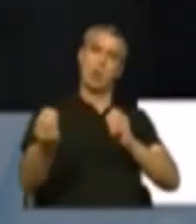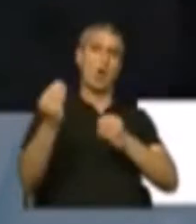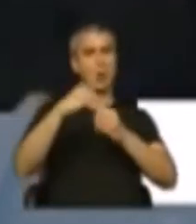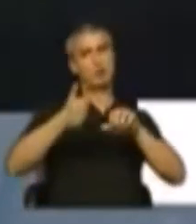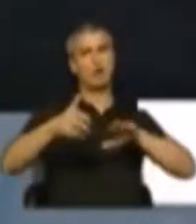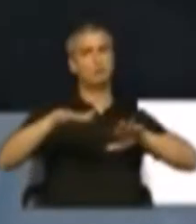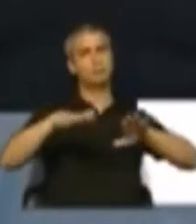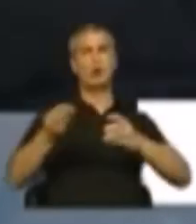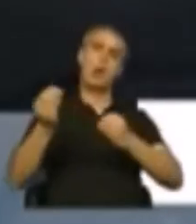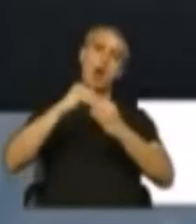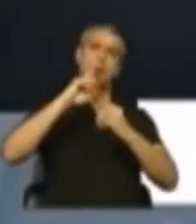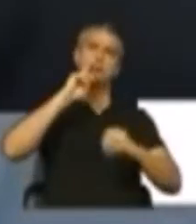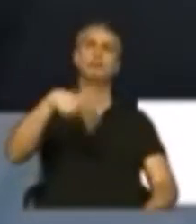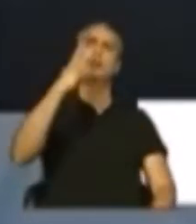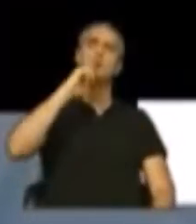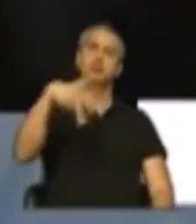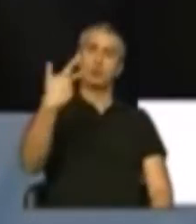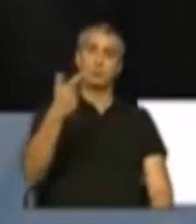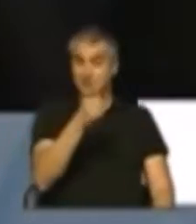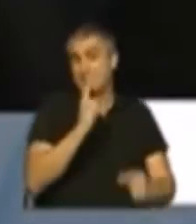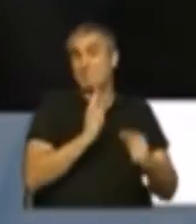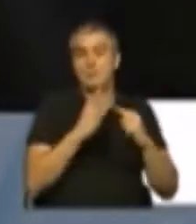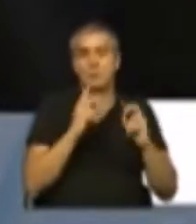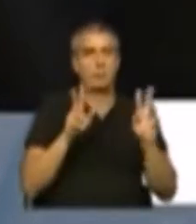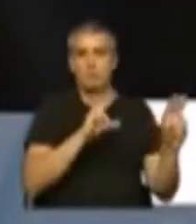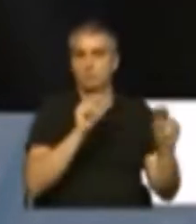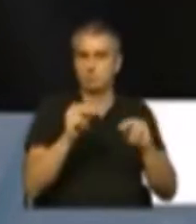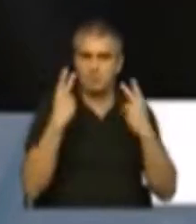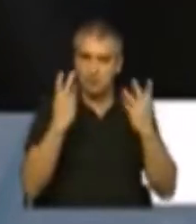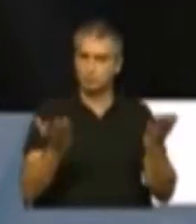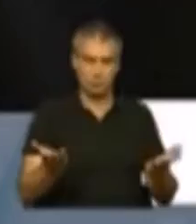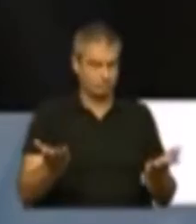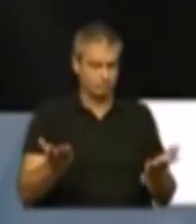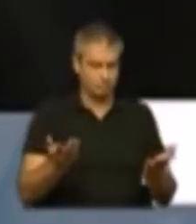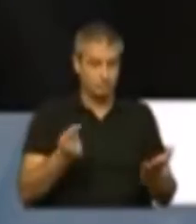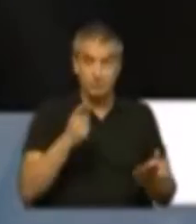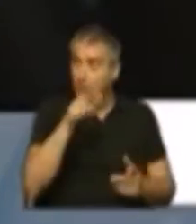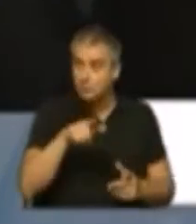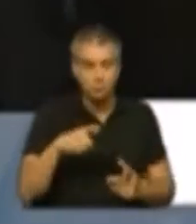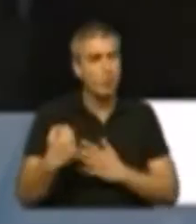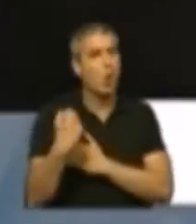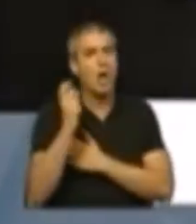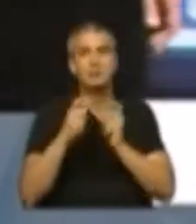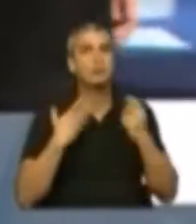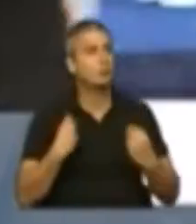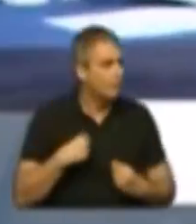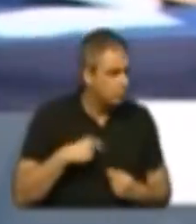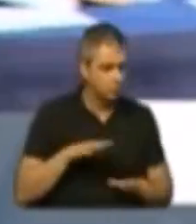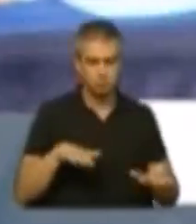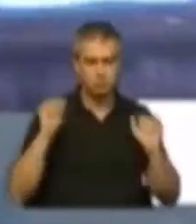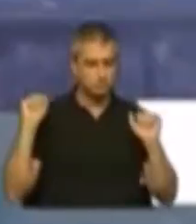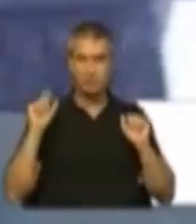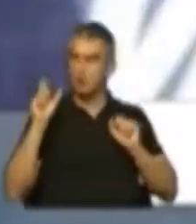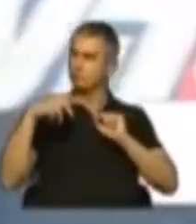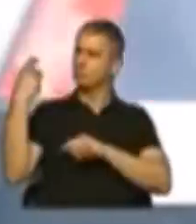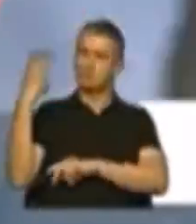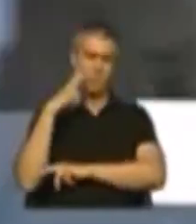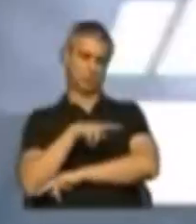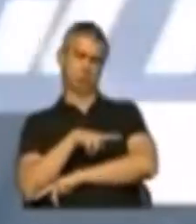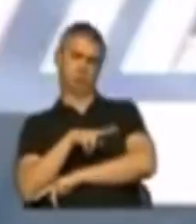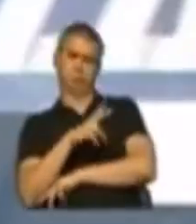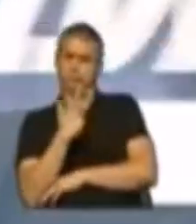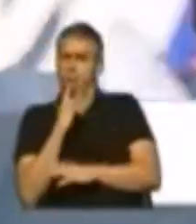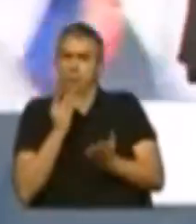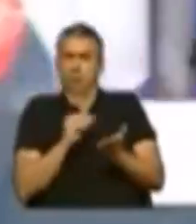כראש ממשלה בעוד שנתיים, שלוש. זאת בדיוק המשמעות. הדבר הזה מבריח כוחות טובים. אנשים מסתכלים עלינו בחוץ ואומרים,